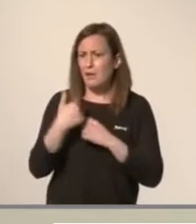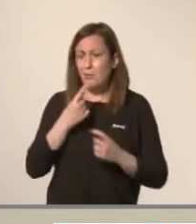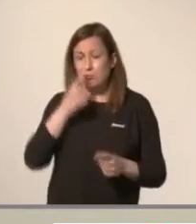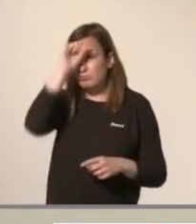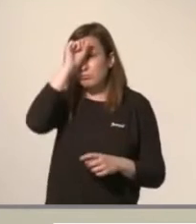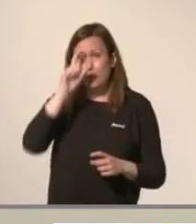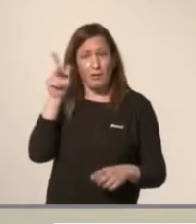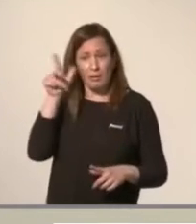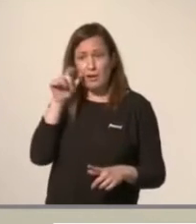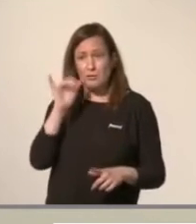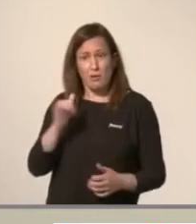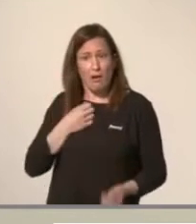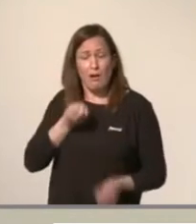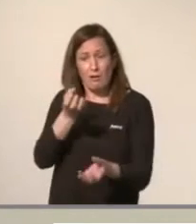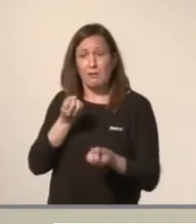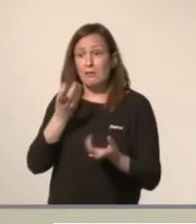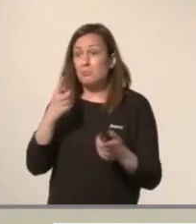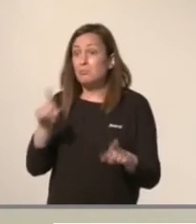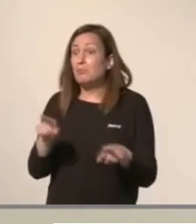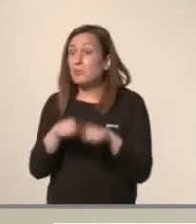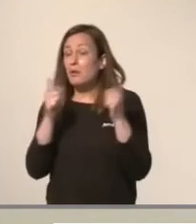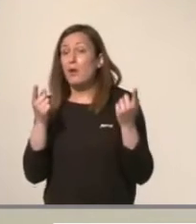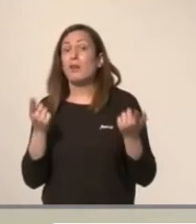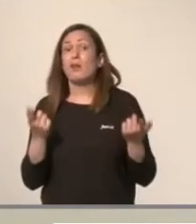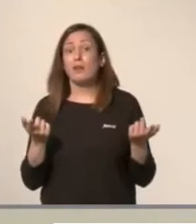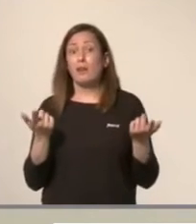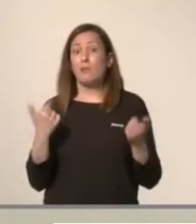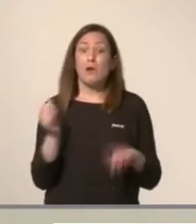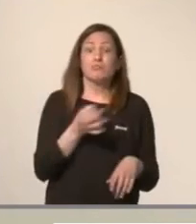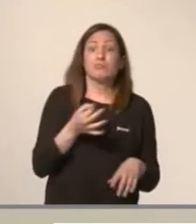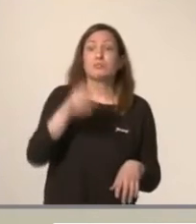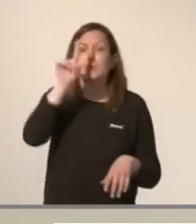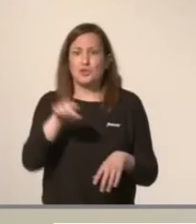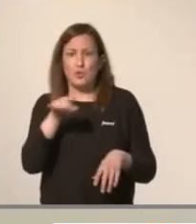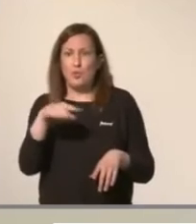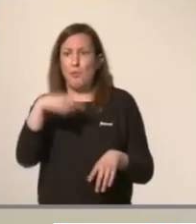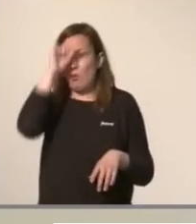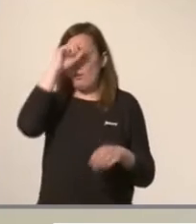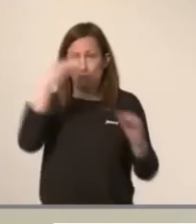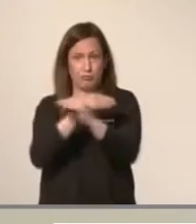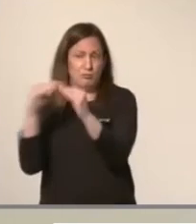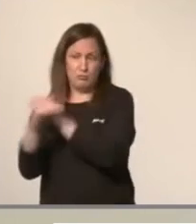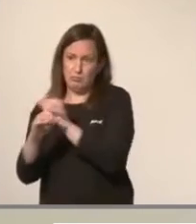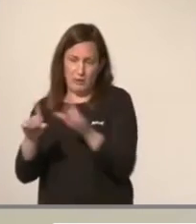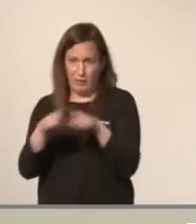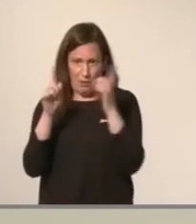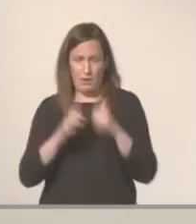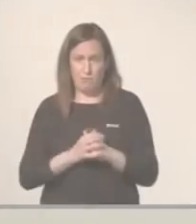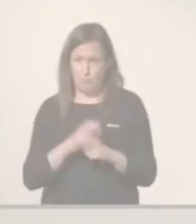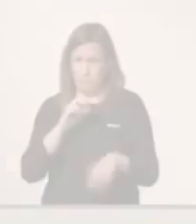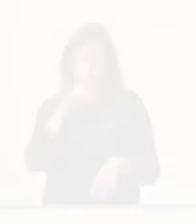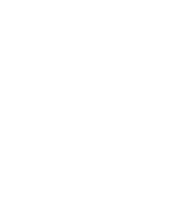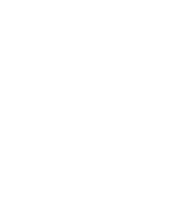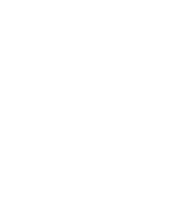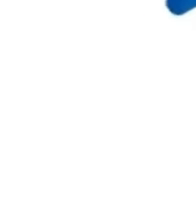opinar independentment de lo encertades o no que a uno li puguen pareixer que són les opinions d'altres. No?